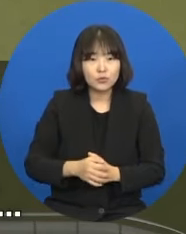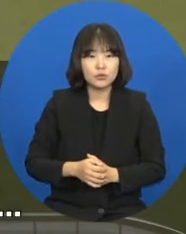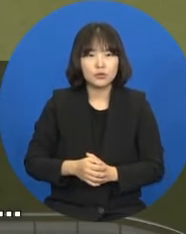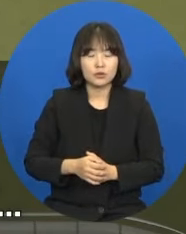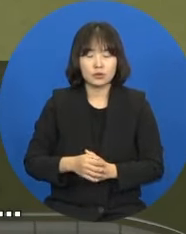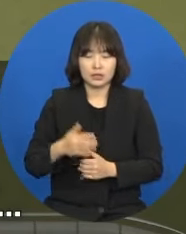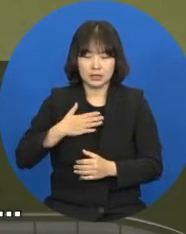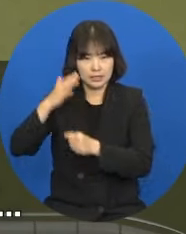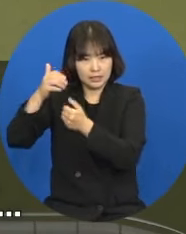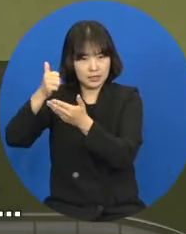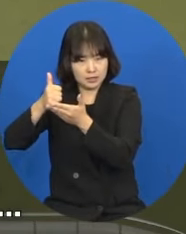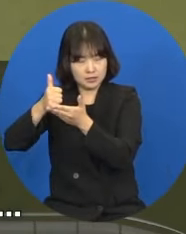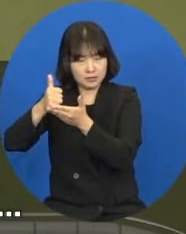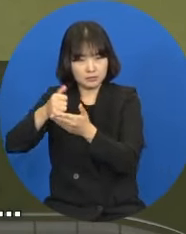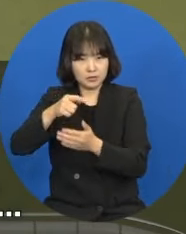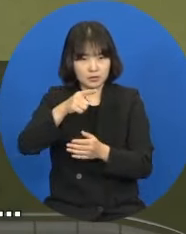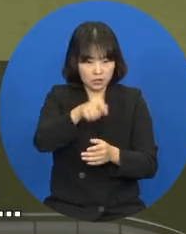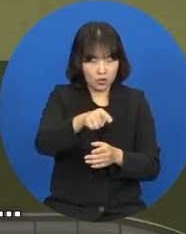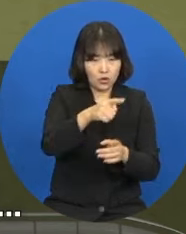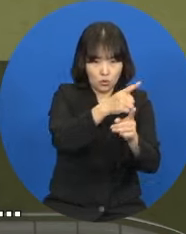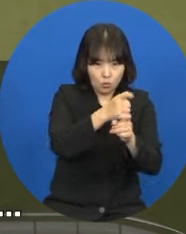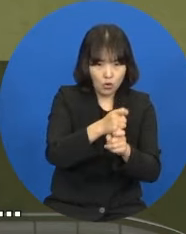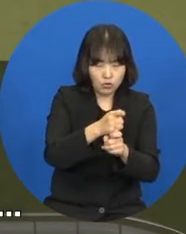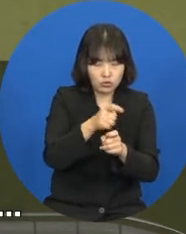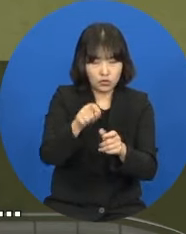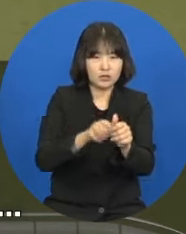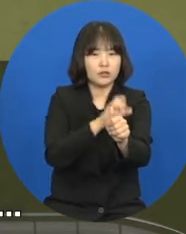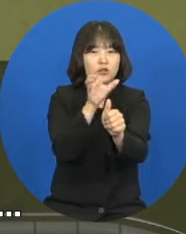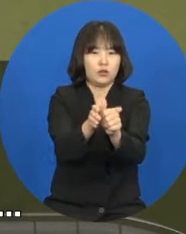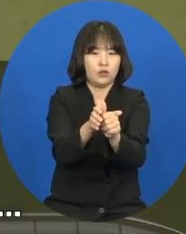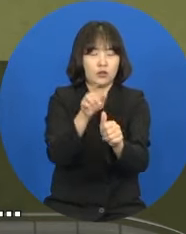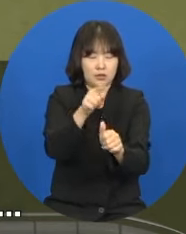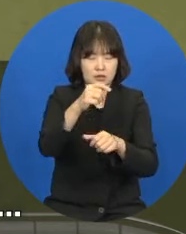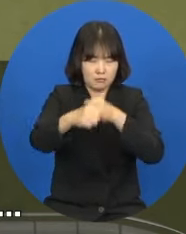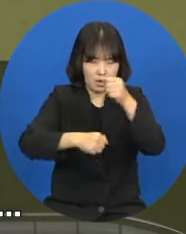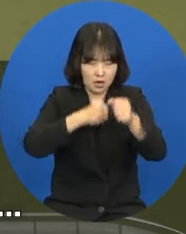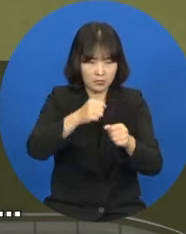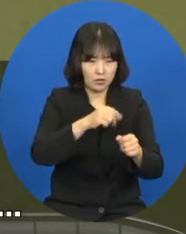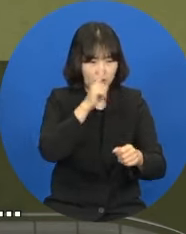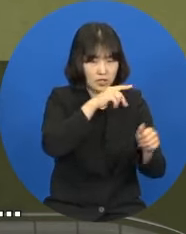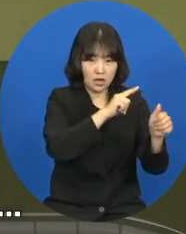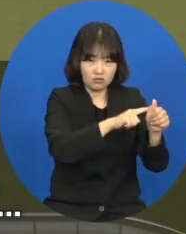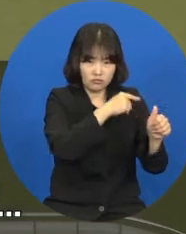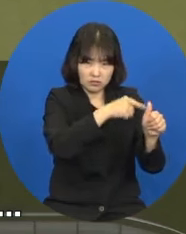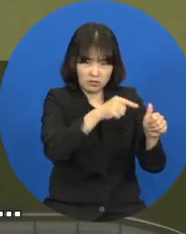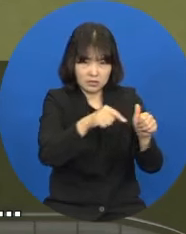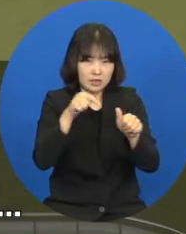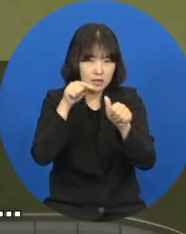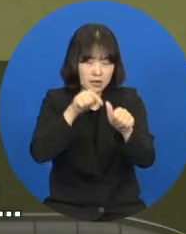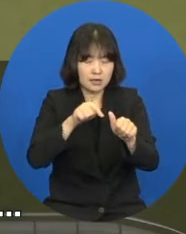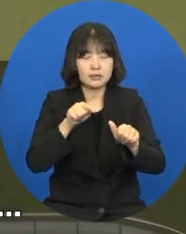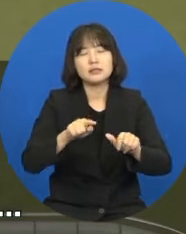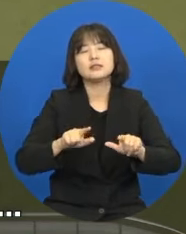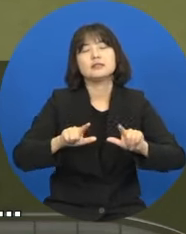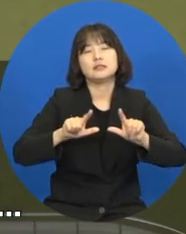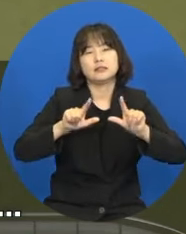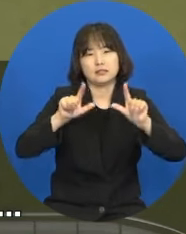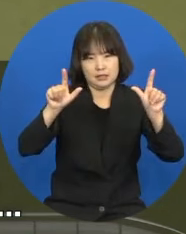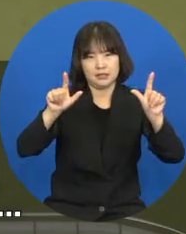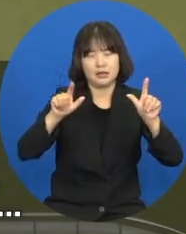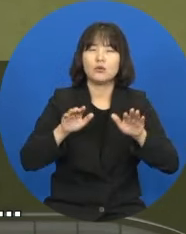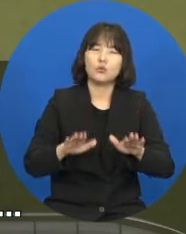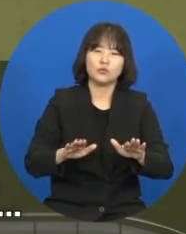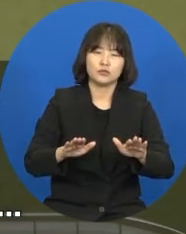내가 너의 원수를 너의 손에 넘겨 줄 것이니 네가 마음대로 그를 처치해라라고 말씀하신 바로 그 날이